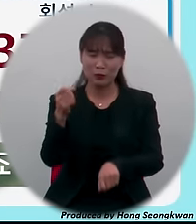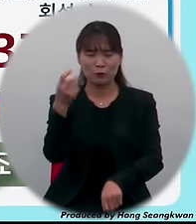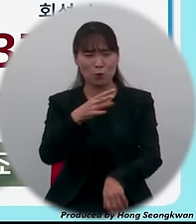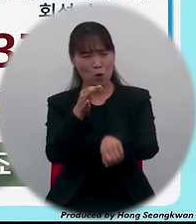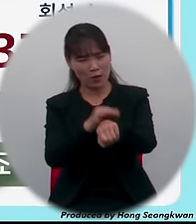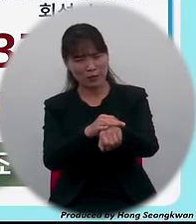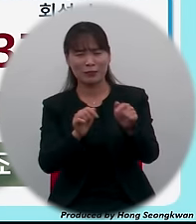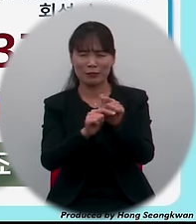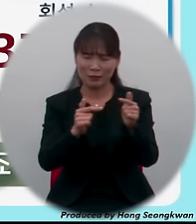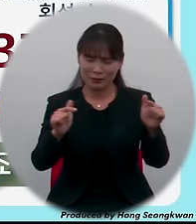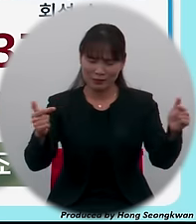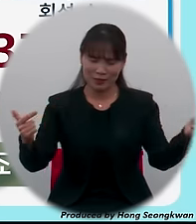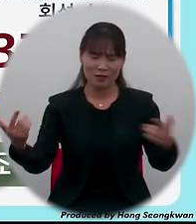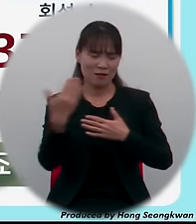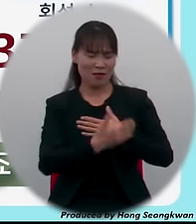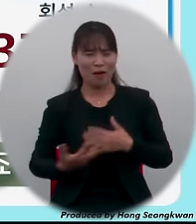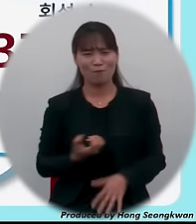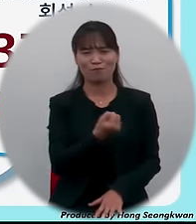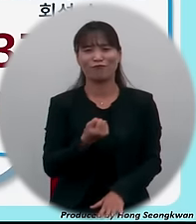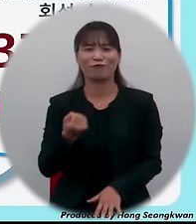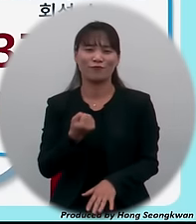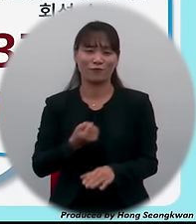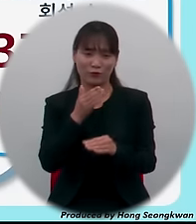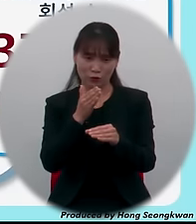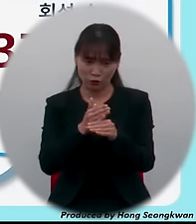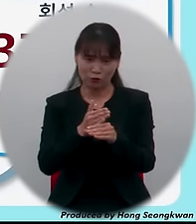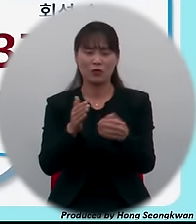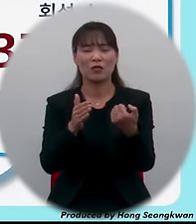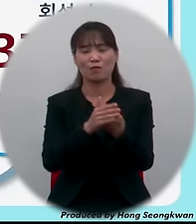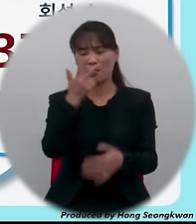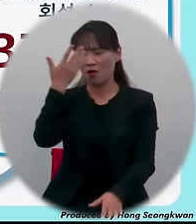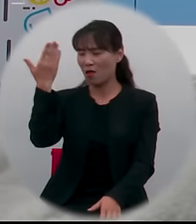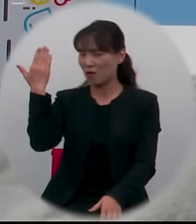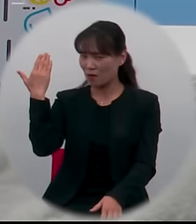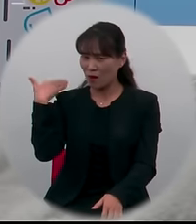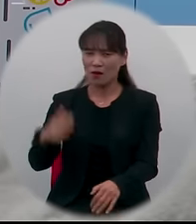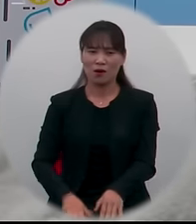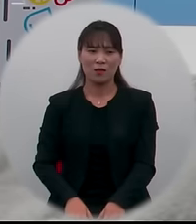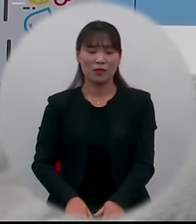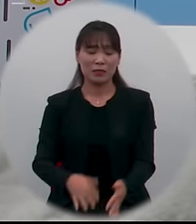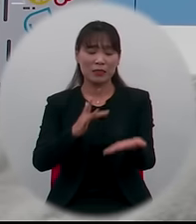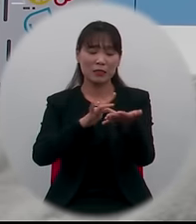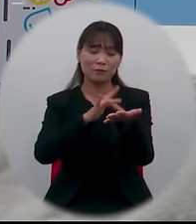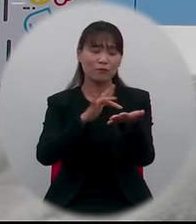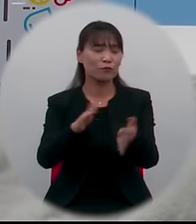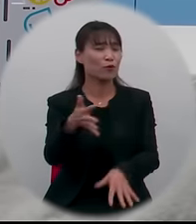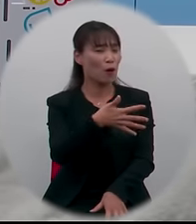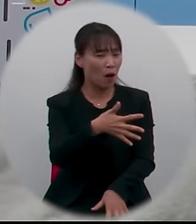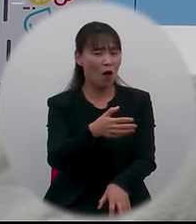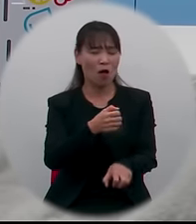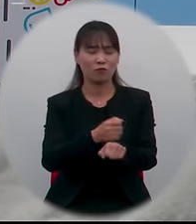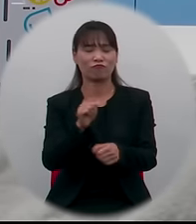웨어러블 디바이스 등등을 다 달고 이죠 그러면서 예전에만 하더라도 스마트폰 없어도 어느 정도